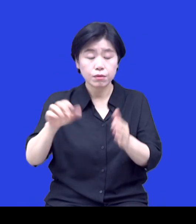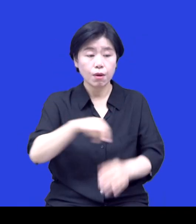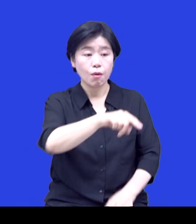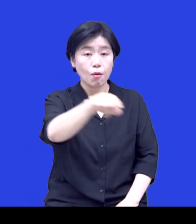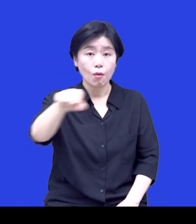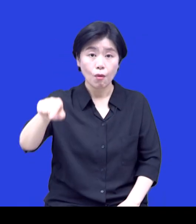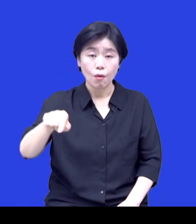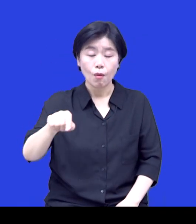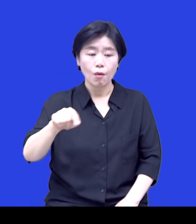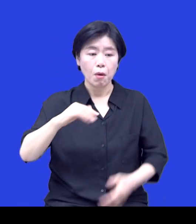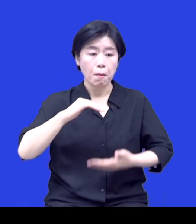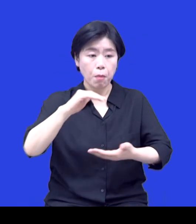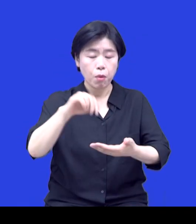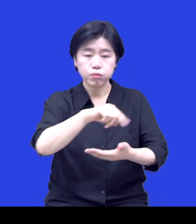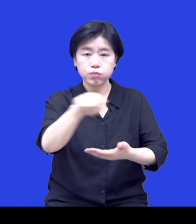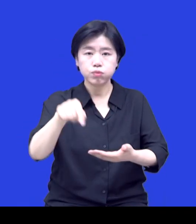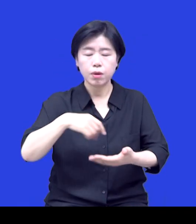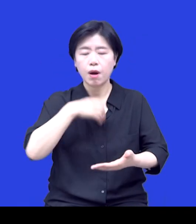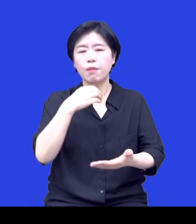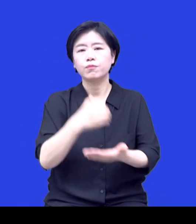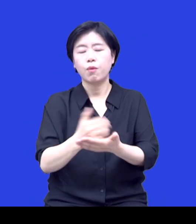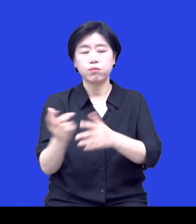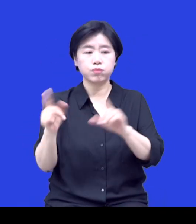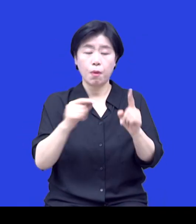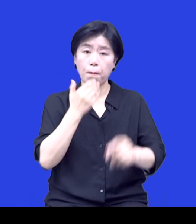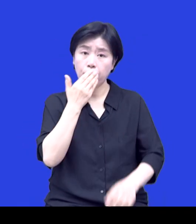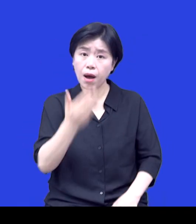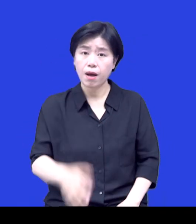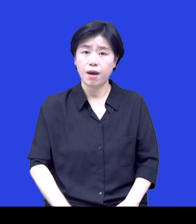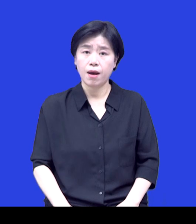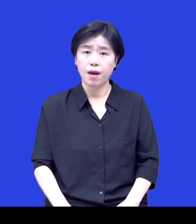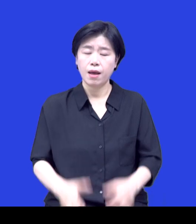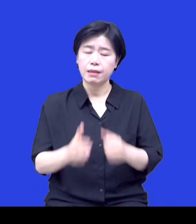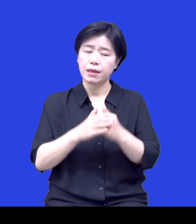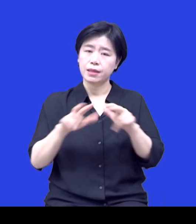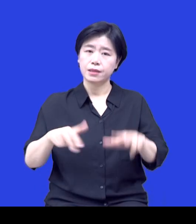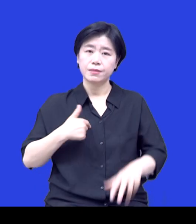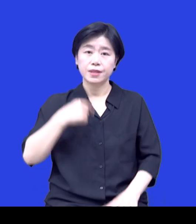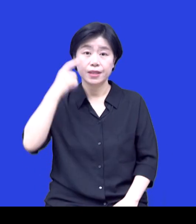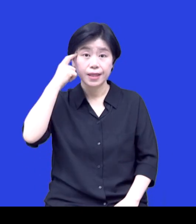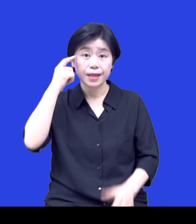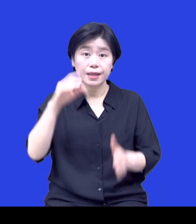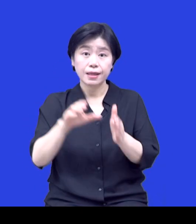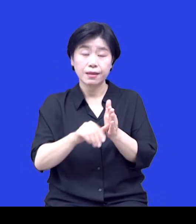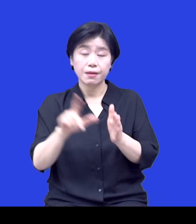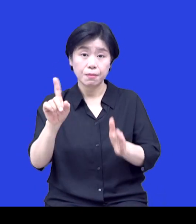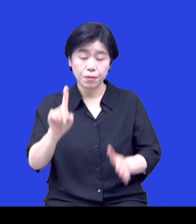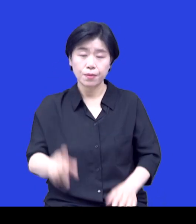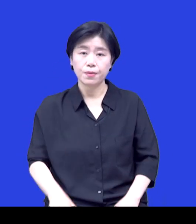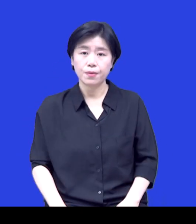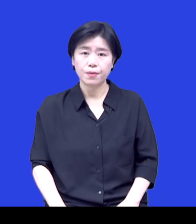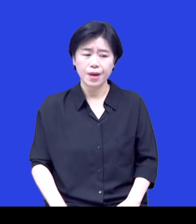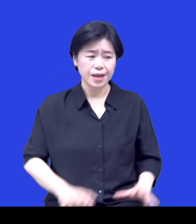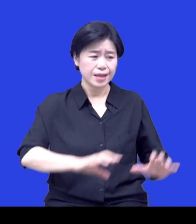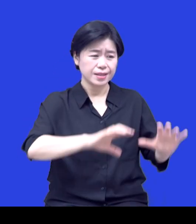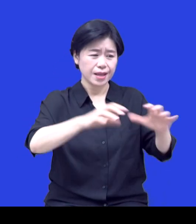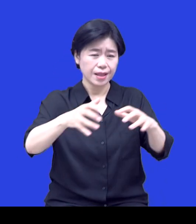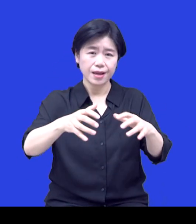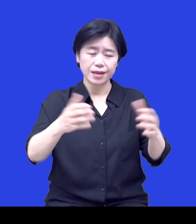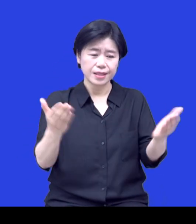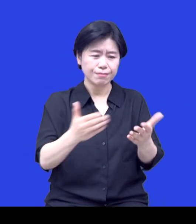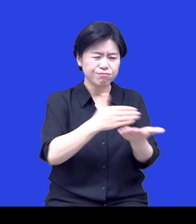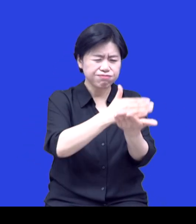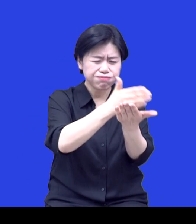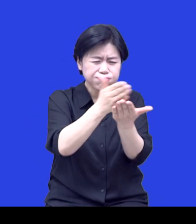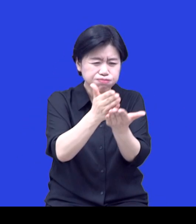많이 접할 때마다 예. 세상에 어떤 직업이 세상에 어떤 일을 하는 사람이 이런